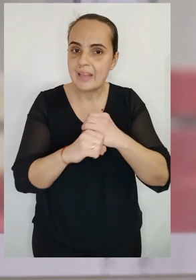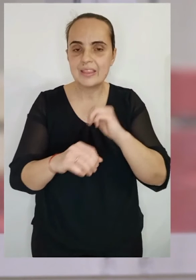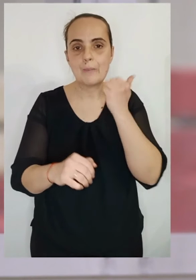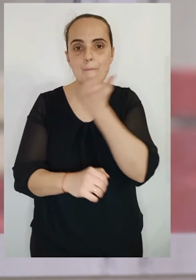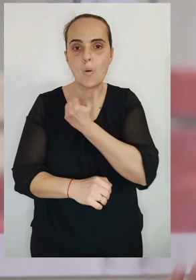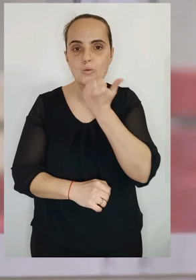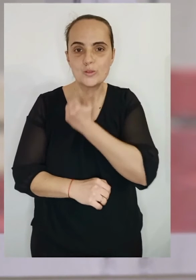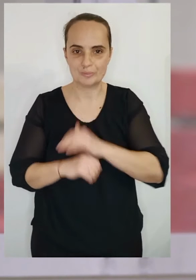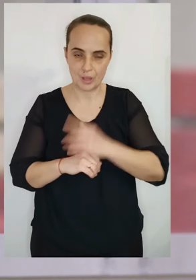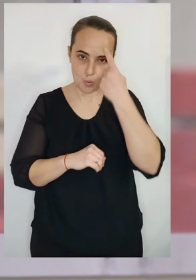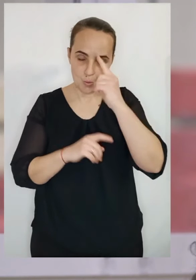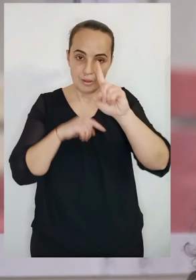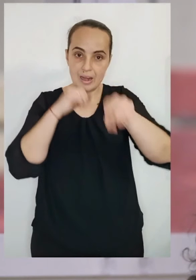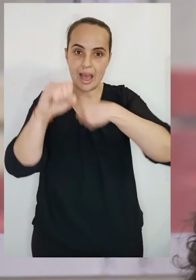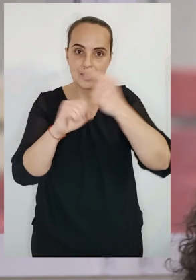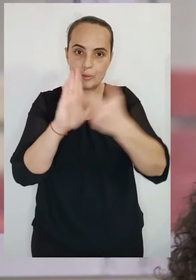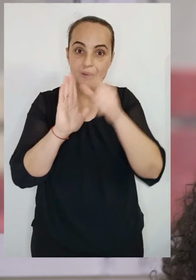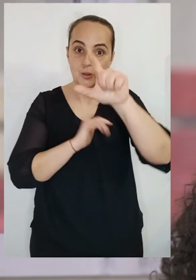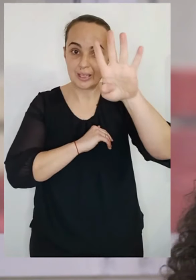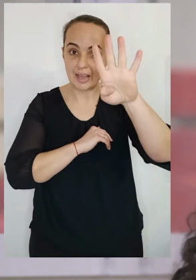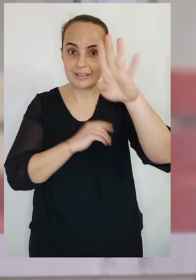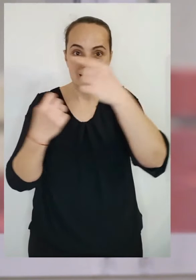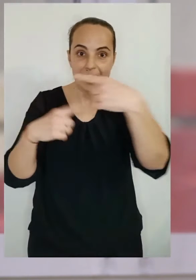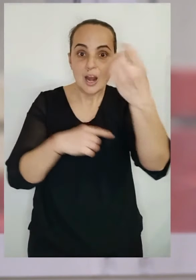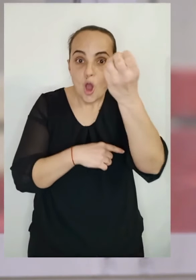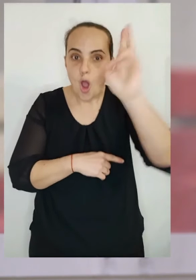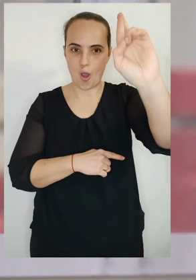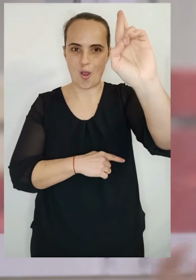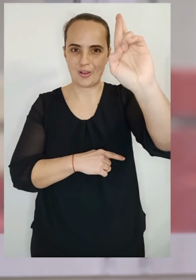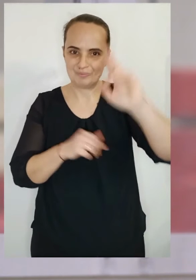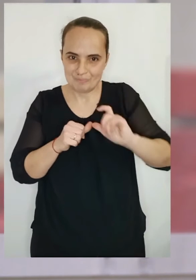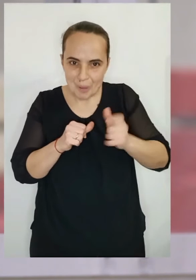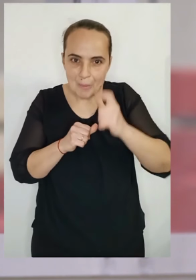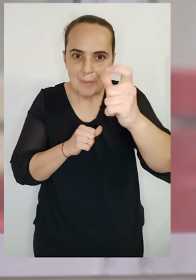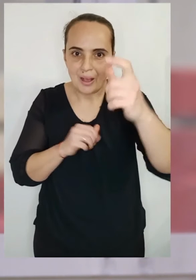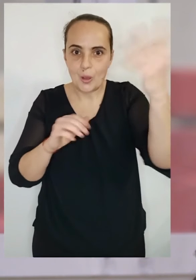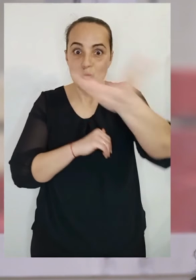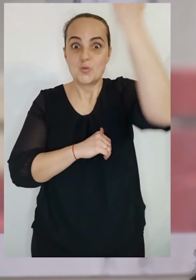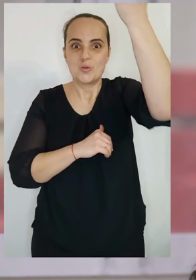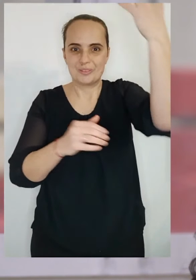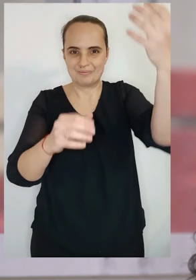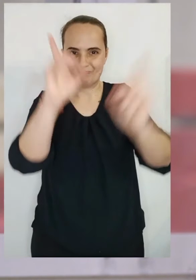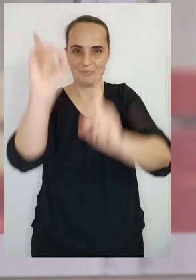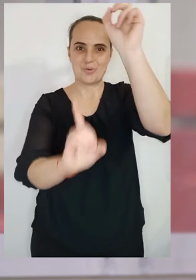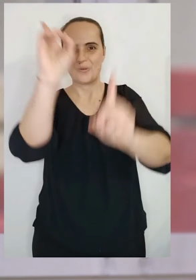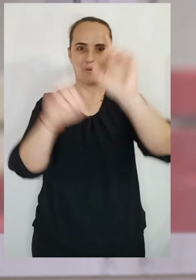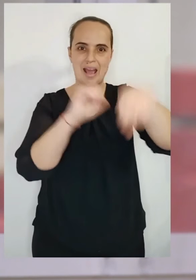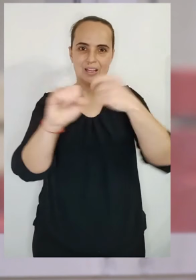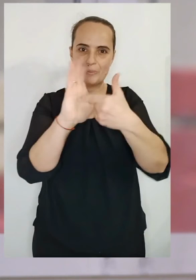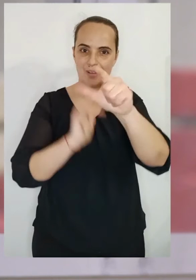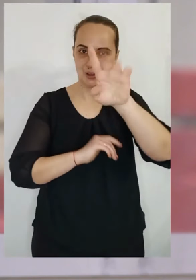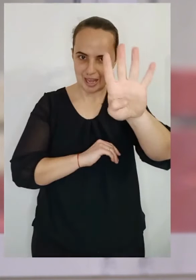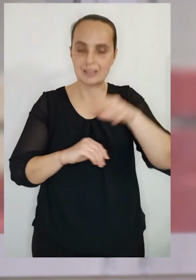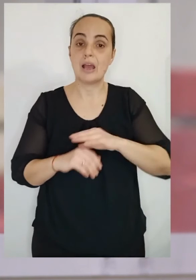pourrait l'appeler, effectivement, pour pouvoir arriver en 2024 à l'année or. Hein, voilà, on va y arriver en apothéose pour 2024. Et déjà, sur la